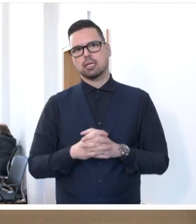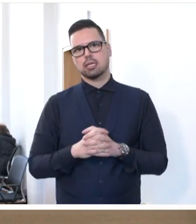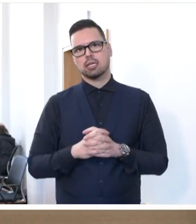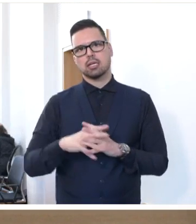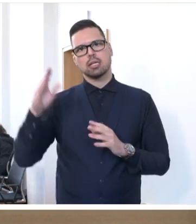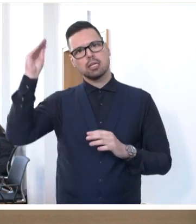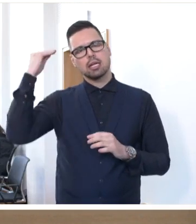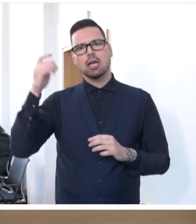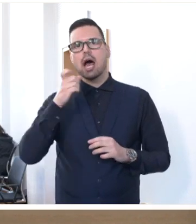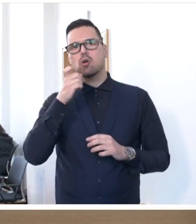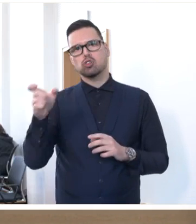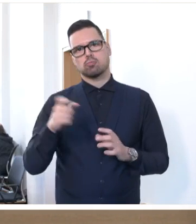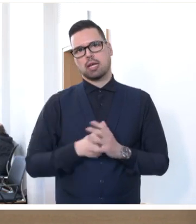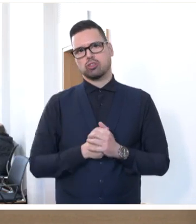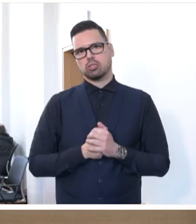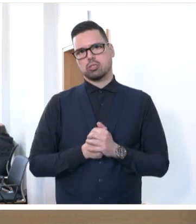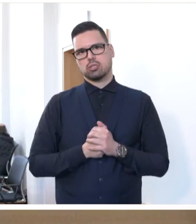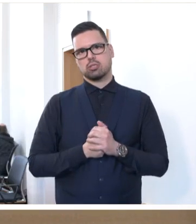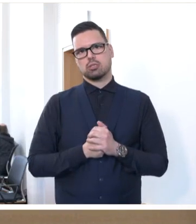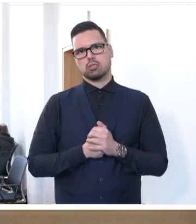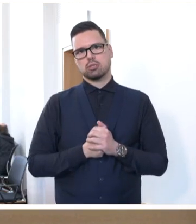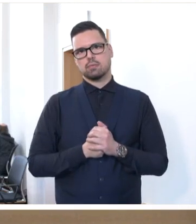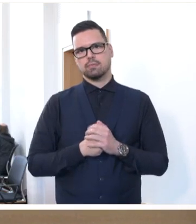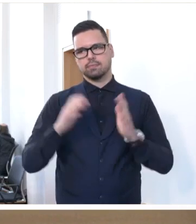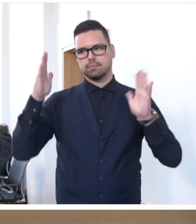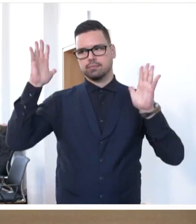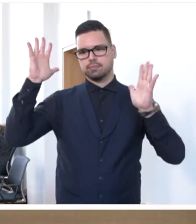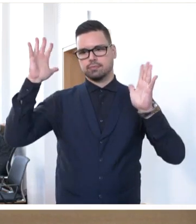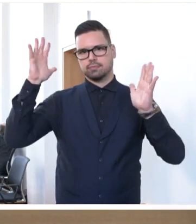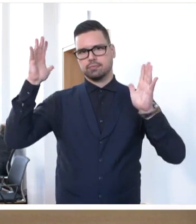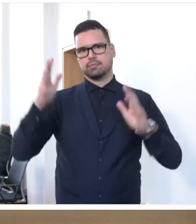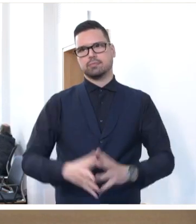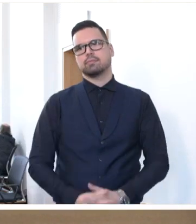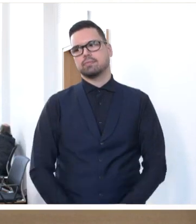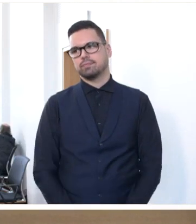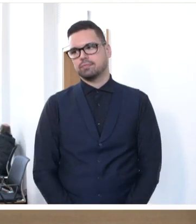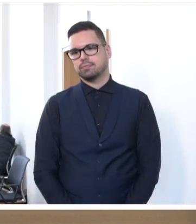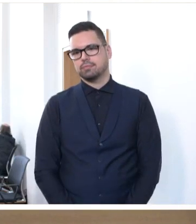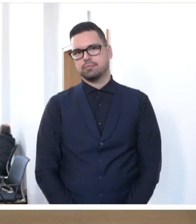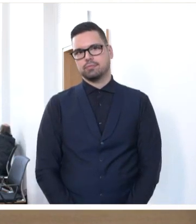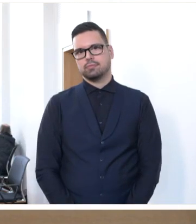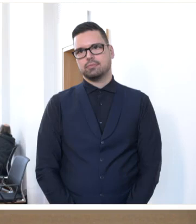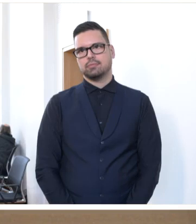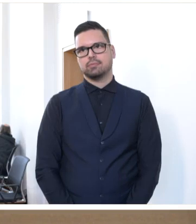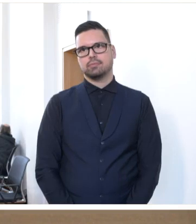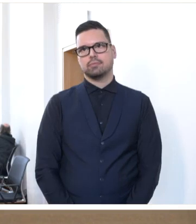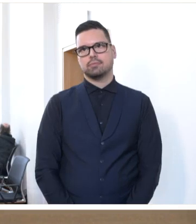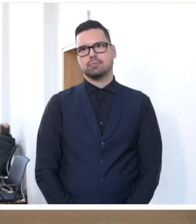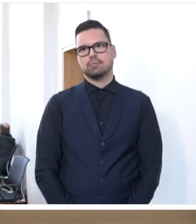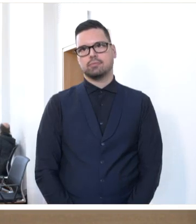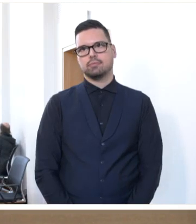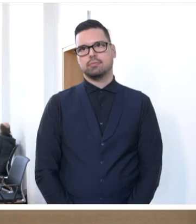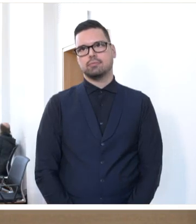einmal aussprechen zu lassen. Dann geht man seinen Kindern damit auch mal mit einem guten Beispiel vor.